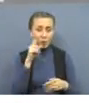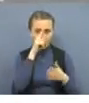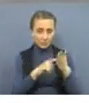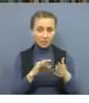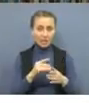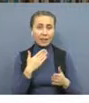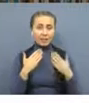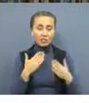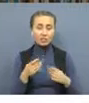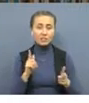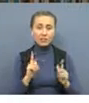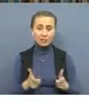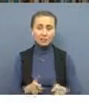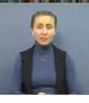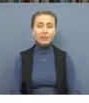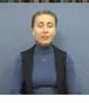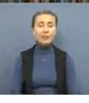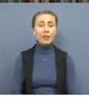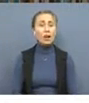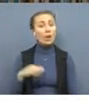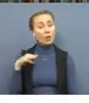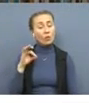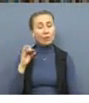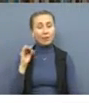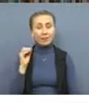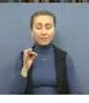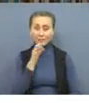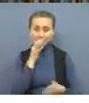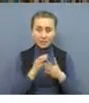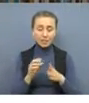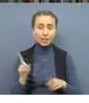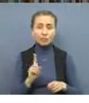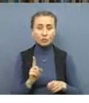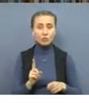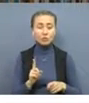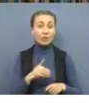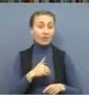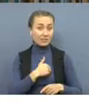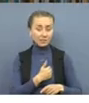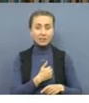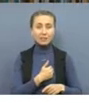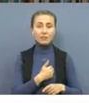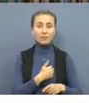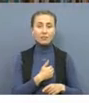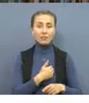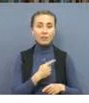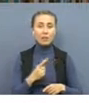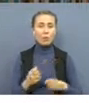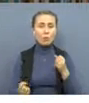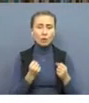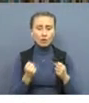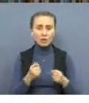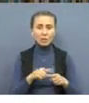согласие. Касым-Жомарт Кемелевич Токаев выдвинул такую инициативу, как укрепление межнационального